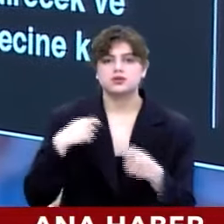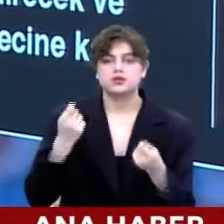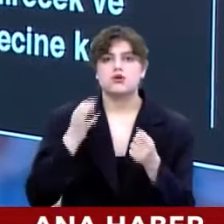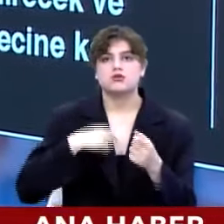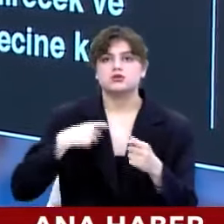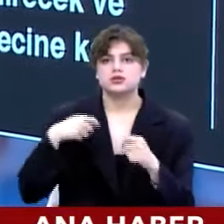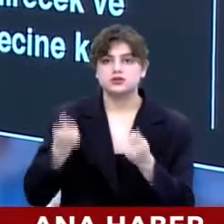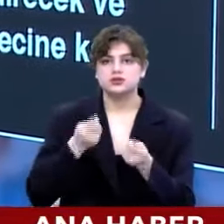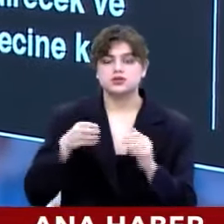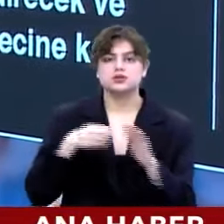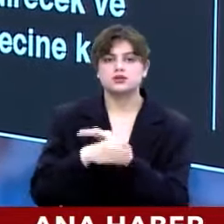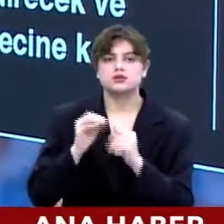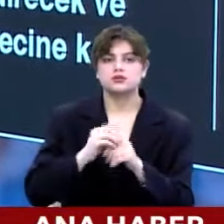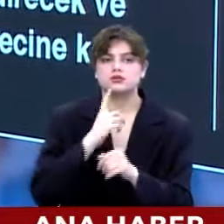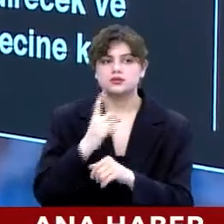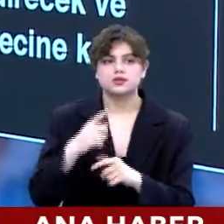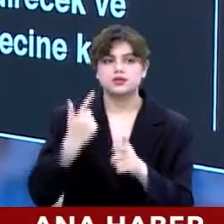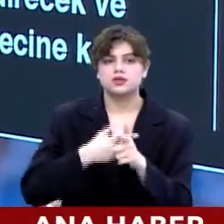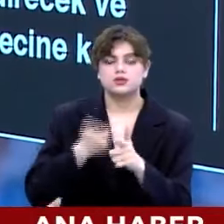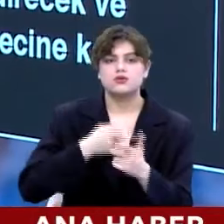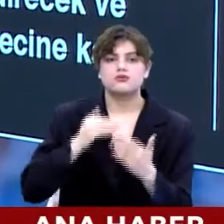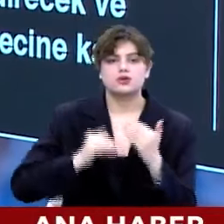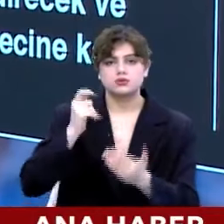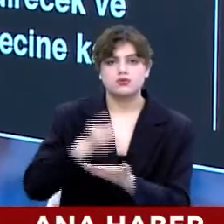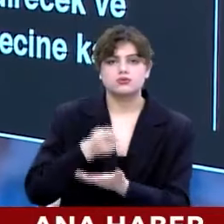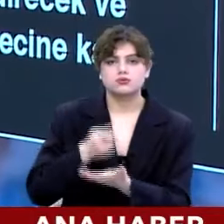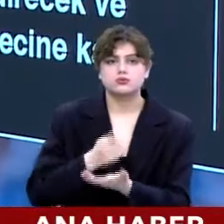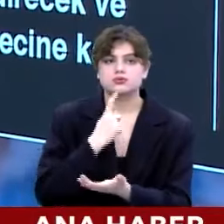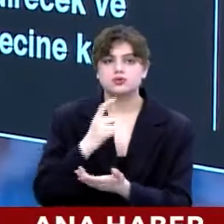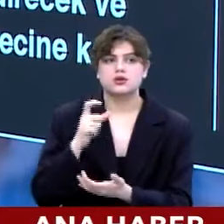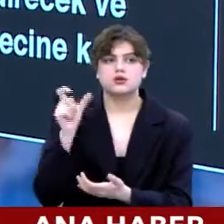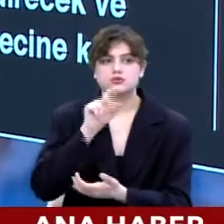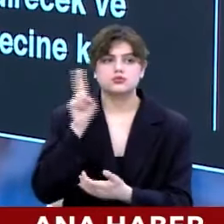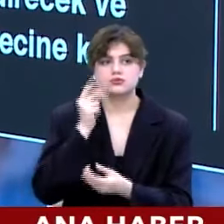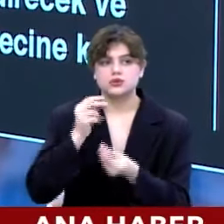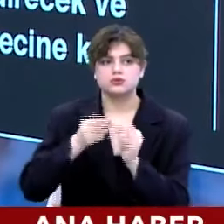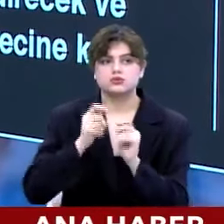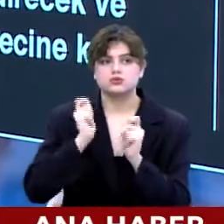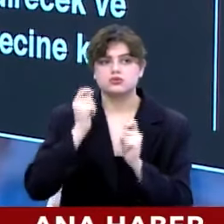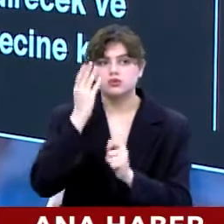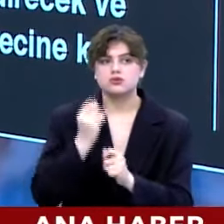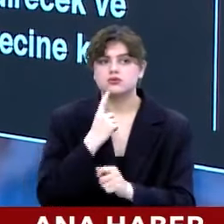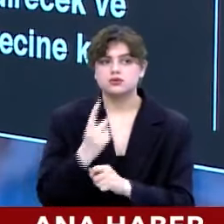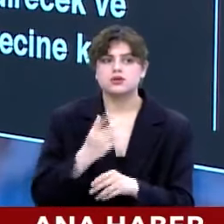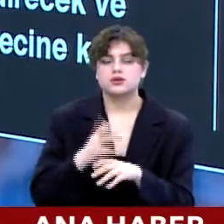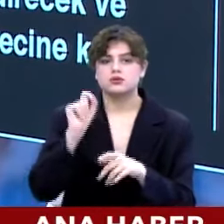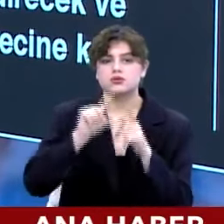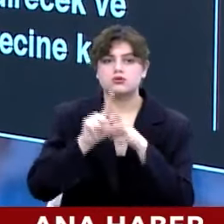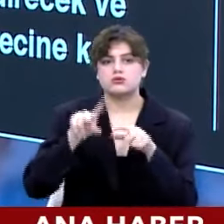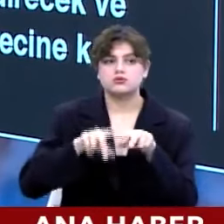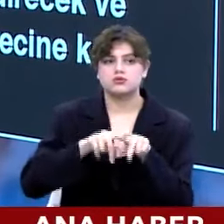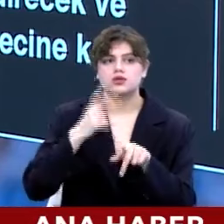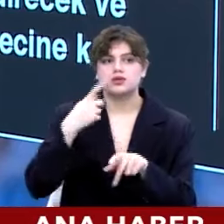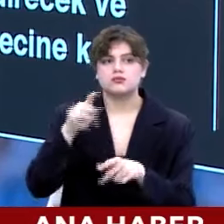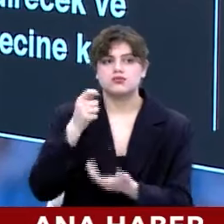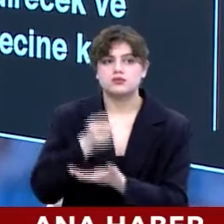sektörde gidiyoruz, kallavi kallavi kiralar ödüyoruz. Ay sorunu o yüzden zar zor getiriyoruz zaten bu pahalılıkta. Lojmana veriyorsun ayda